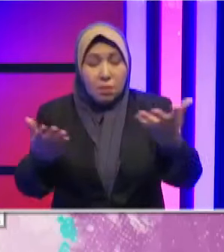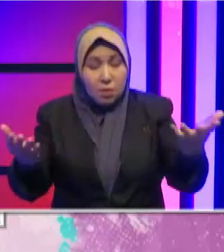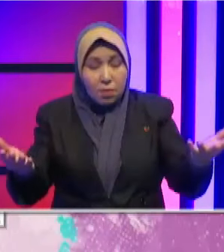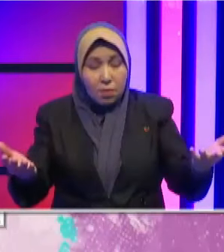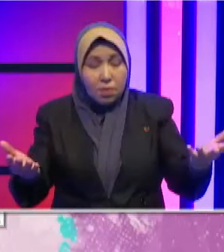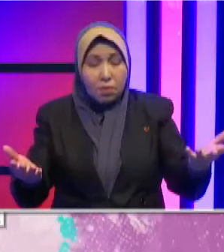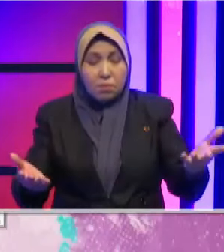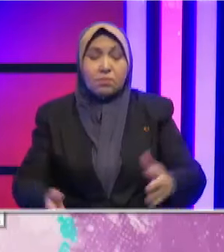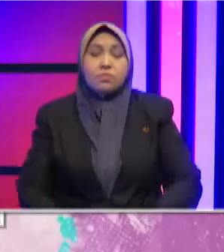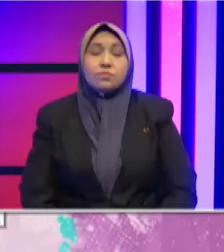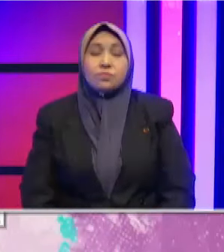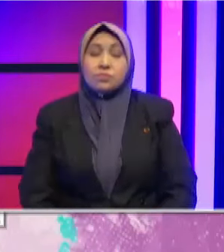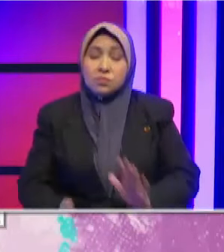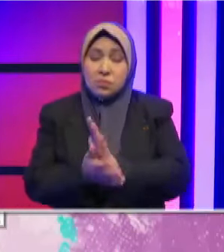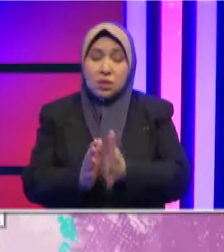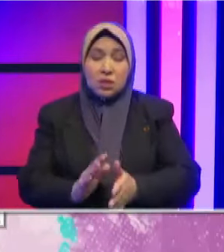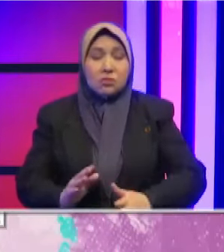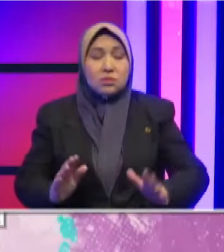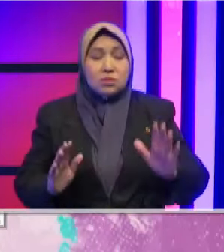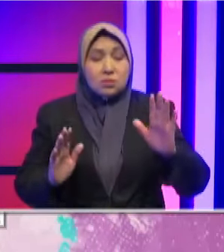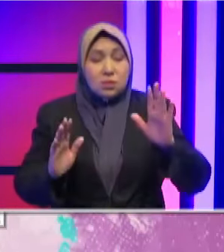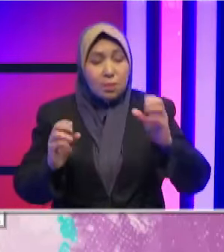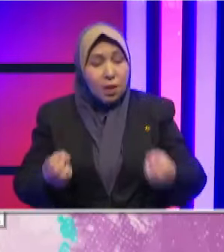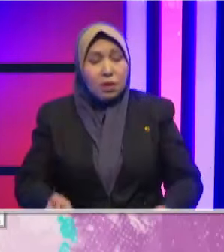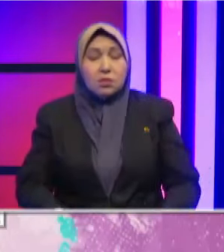Abdul watak